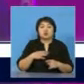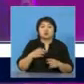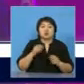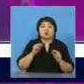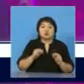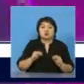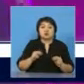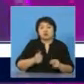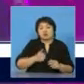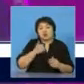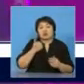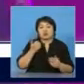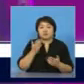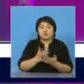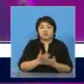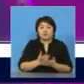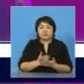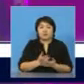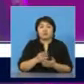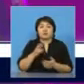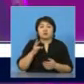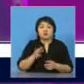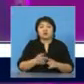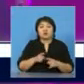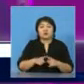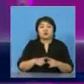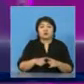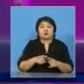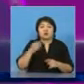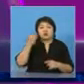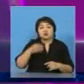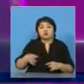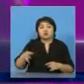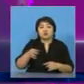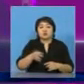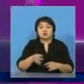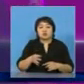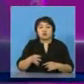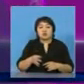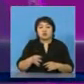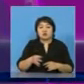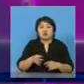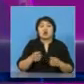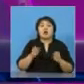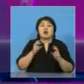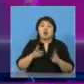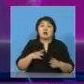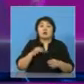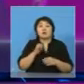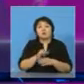шындығында таңдамайтын нәрсе. Бірақ та Ақтөбе облысындағы қай дәуір болса